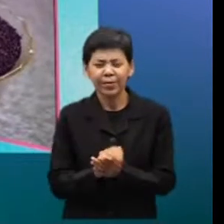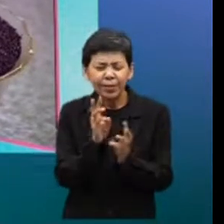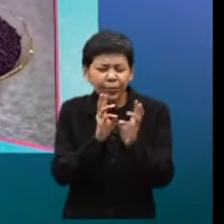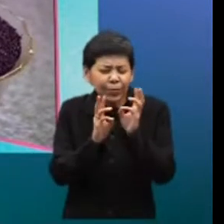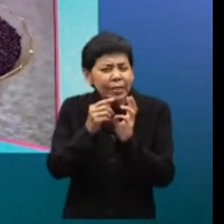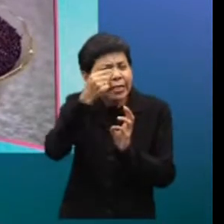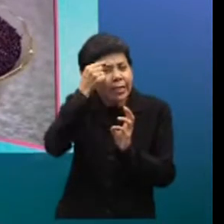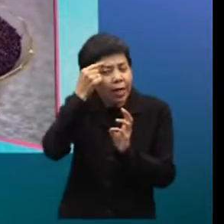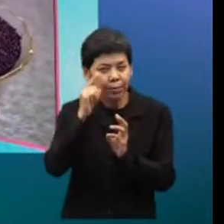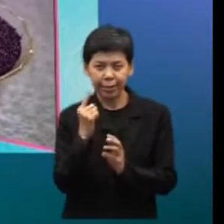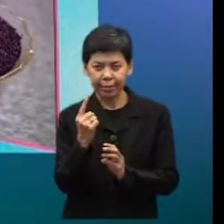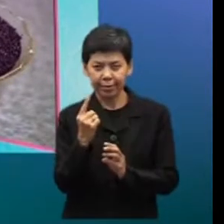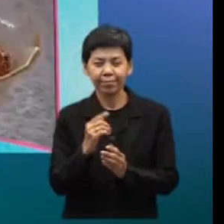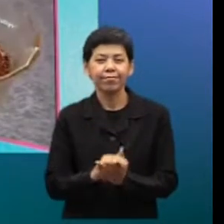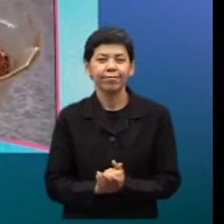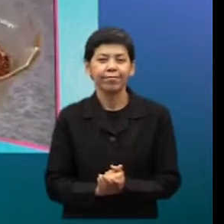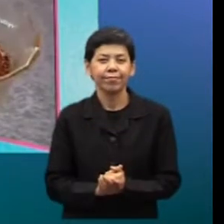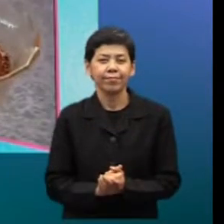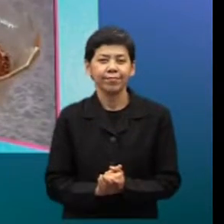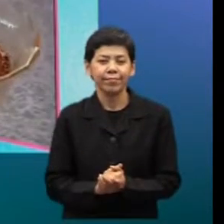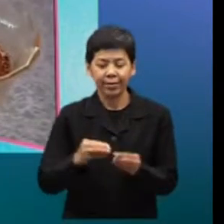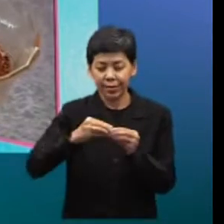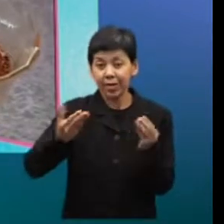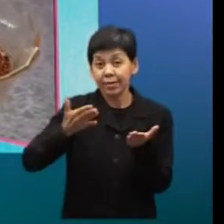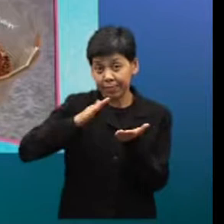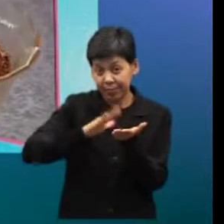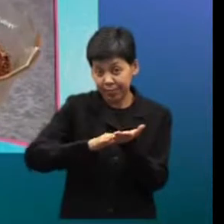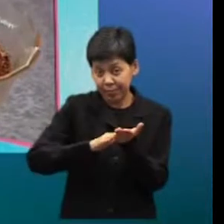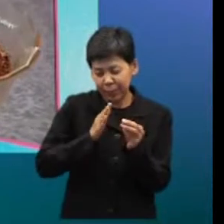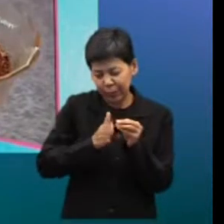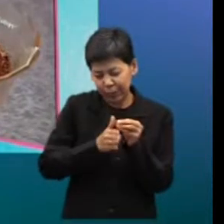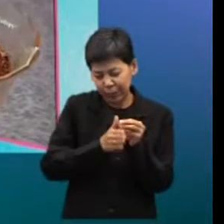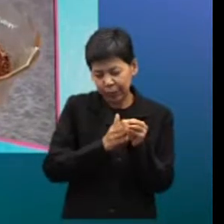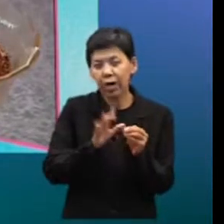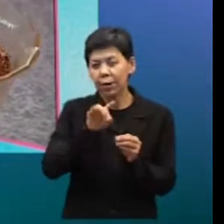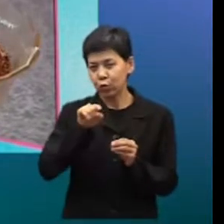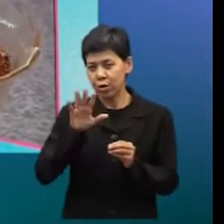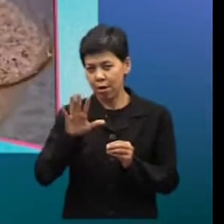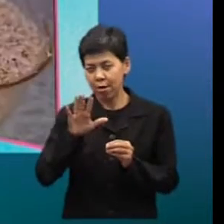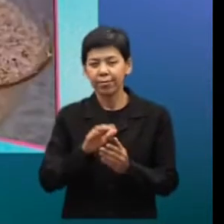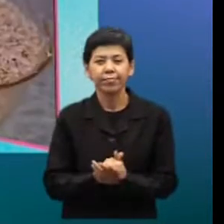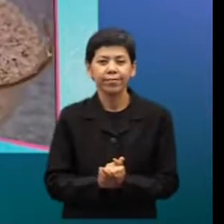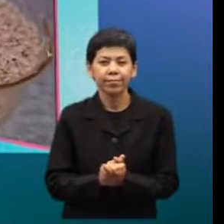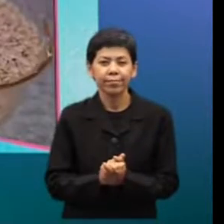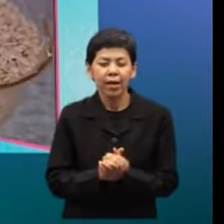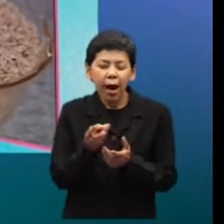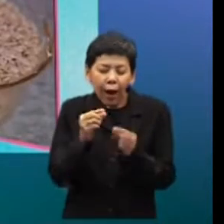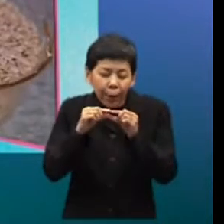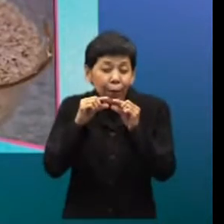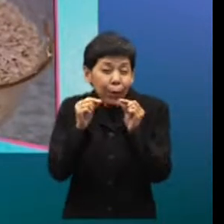ำคั่ว1ถ้วยตวงตะไคร้หั่นฝอยคั่ว 8.5 กรัมข้าวเม่าคั่